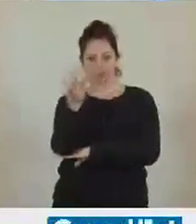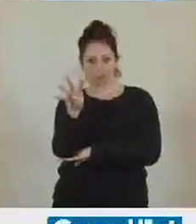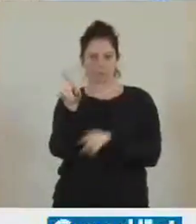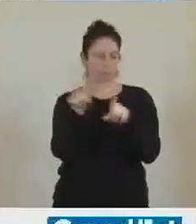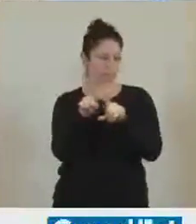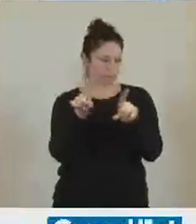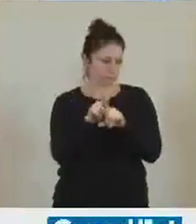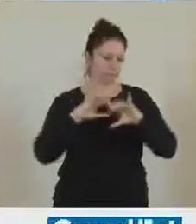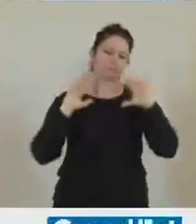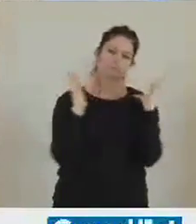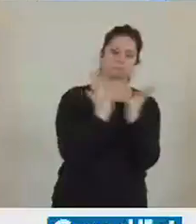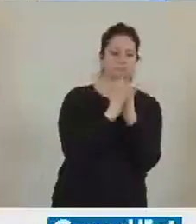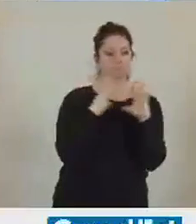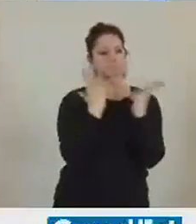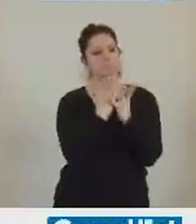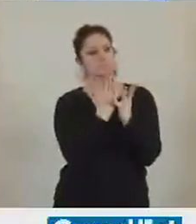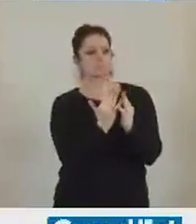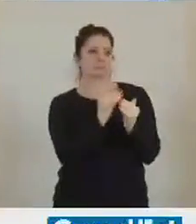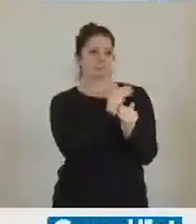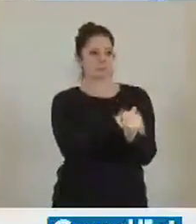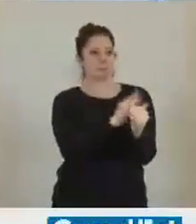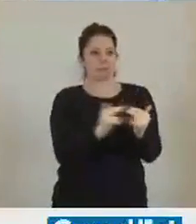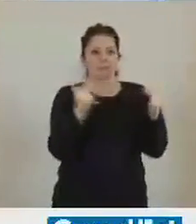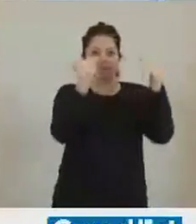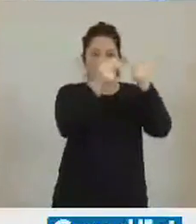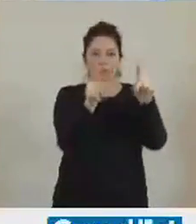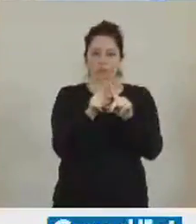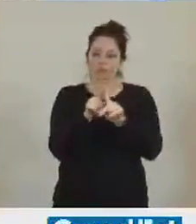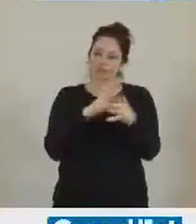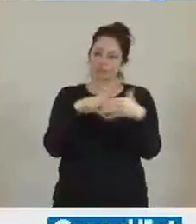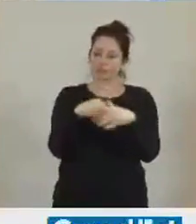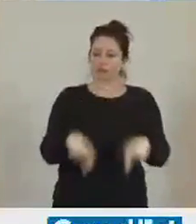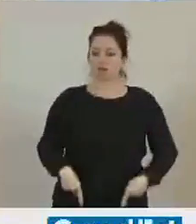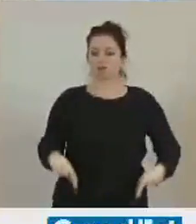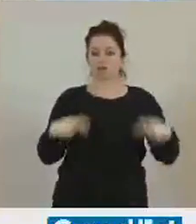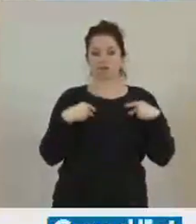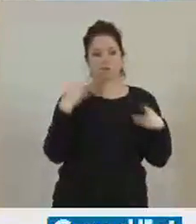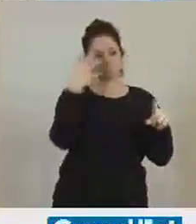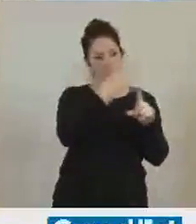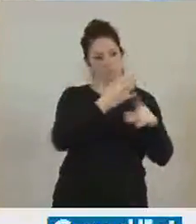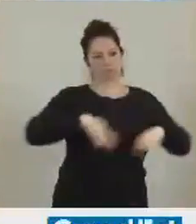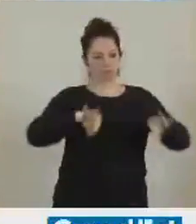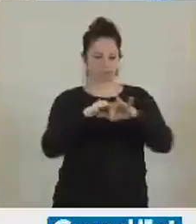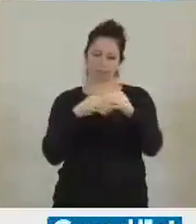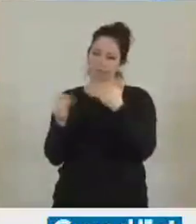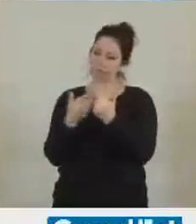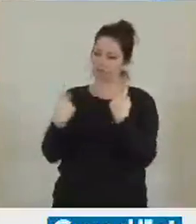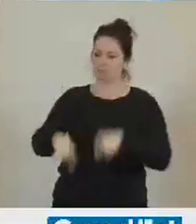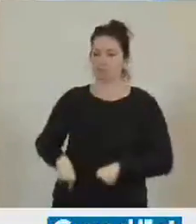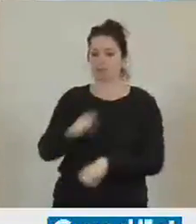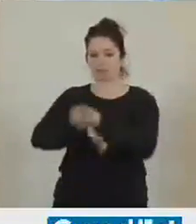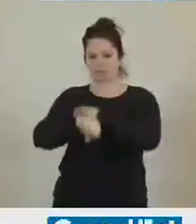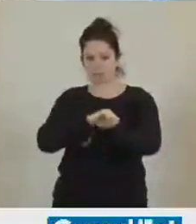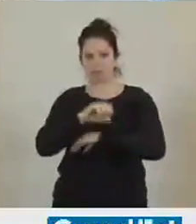du sport de haut niveau, la participation aux ateliers, missions, territoires, métiers du ministère, ou encore, et c'est